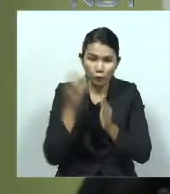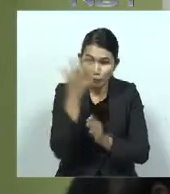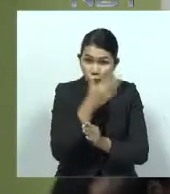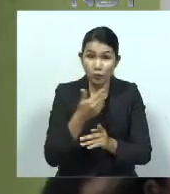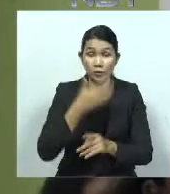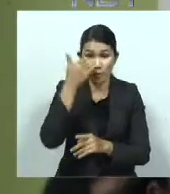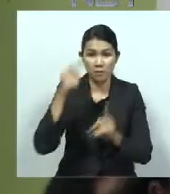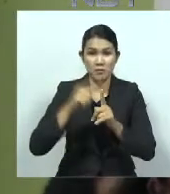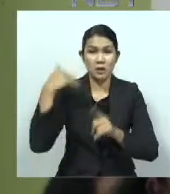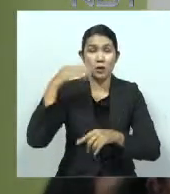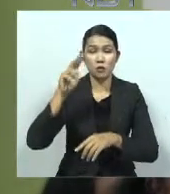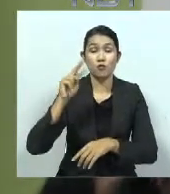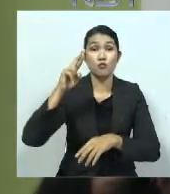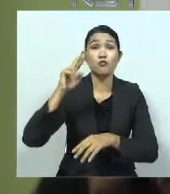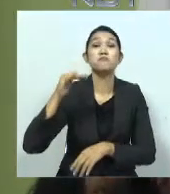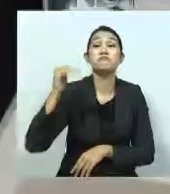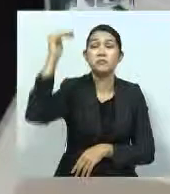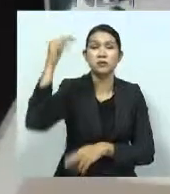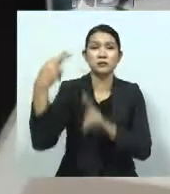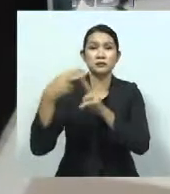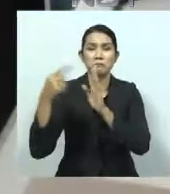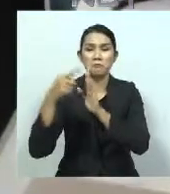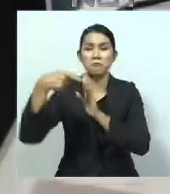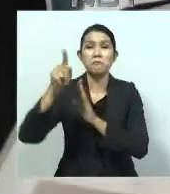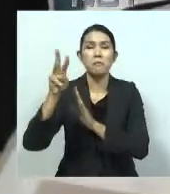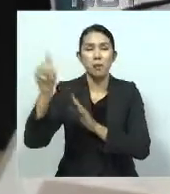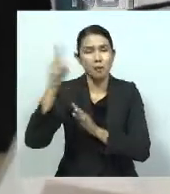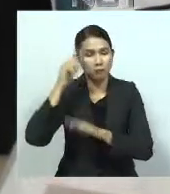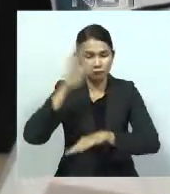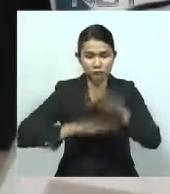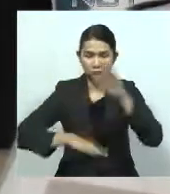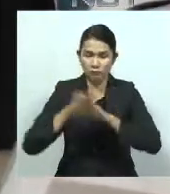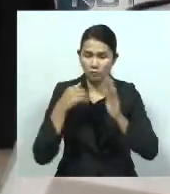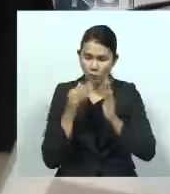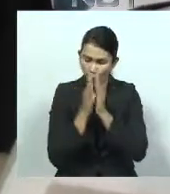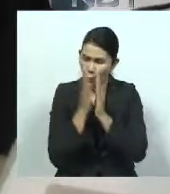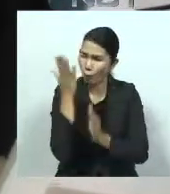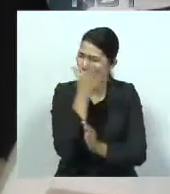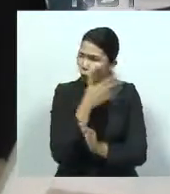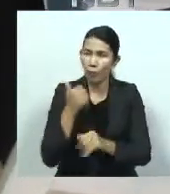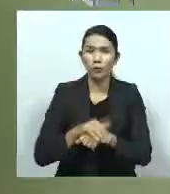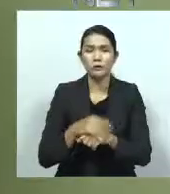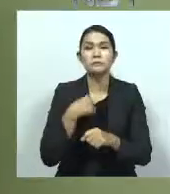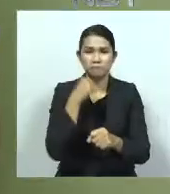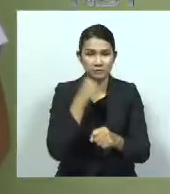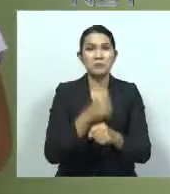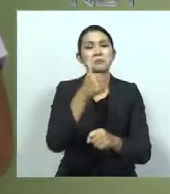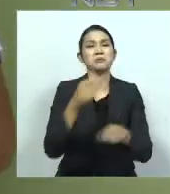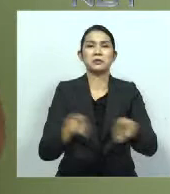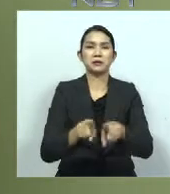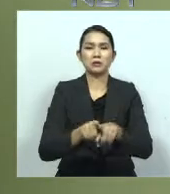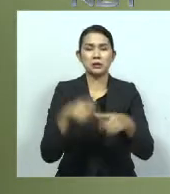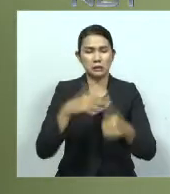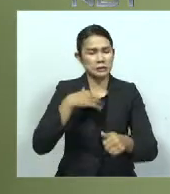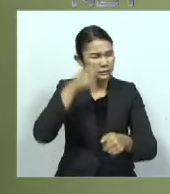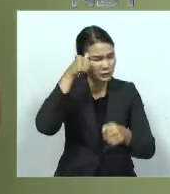าพลเอกเปรมตินสูลานนท์ที่ไหว้ได้อย่างงดงามซึ่งวันนั้นครูอุ๋ยก็ทำได้ดีและสิ่งที่จำได้อย่างแม่นย